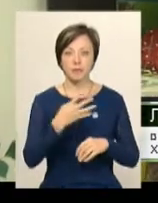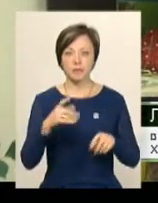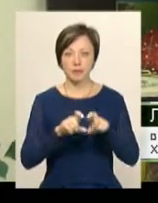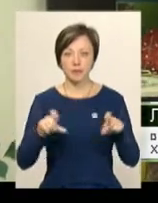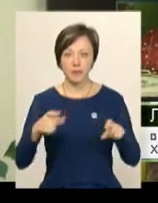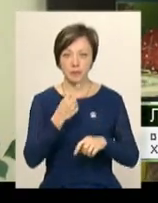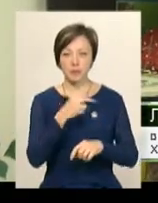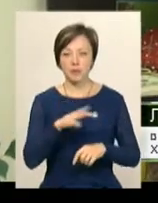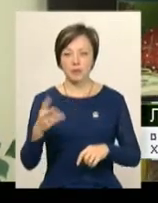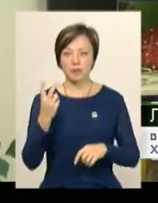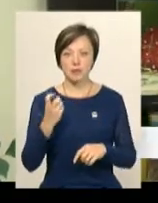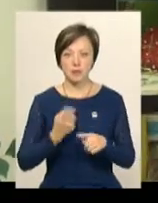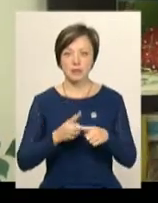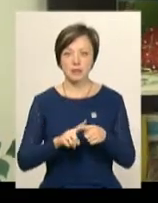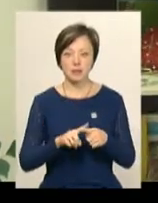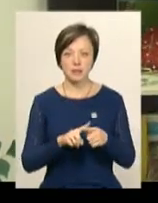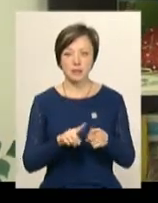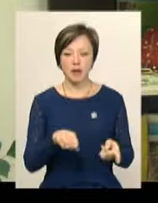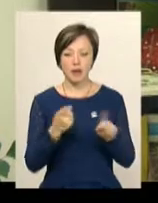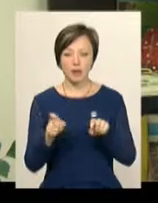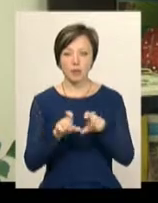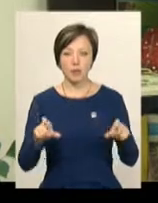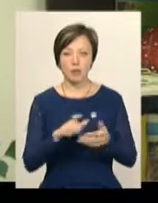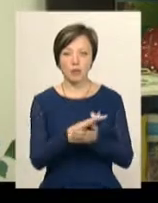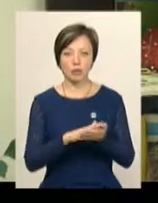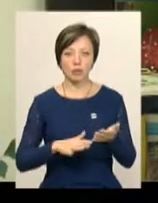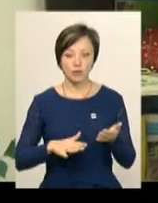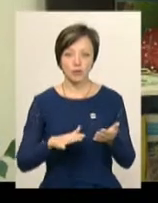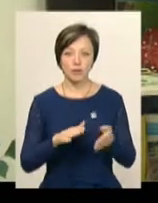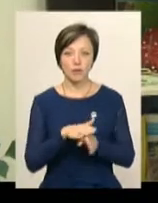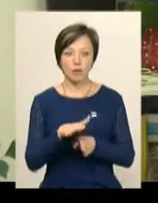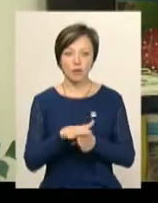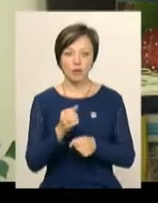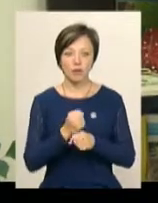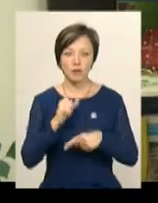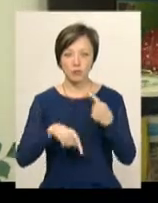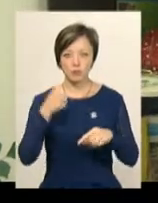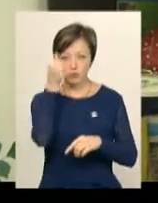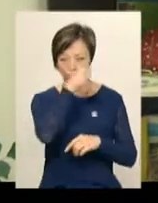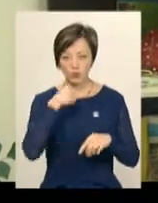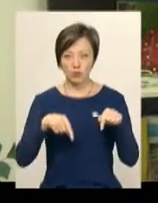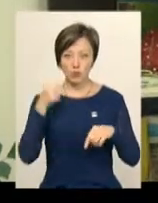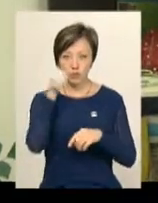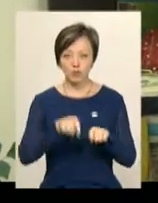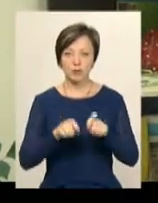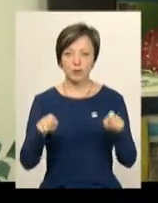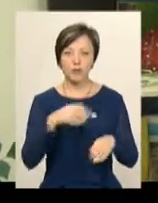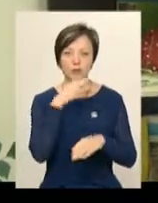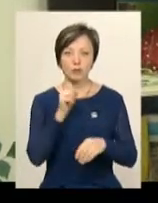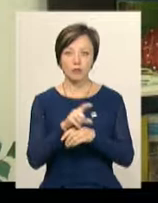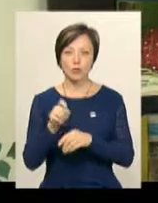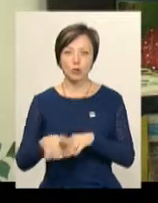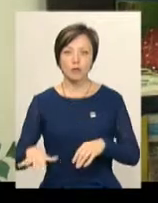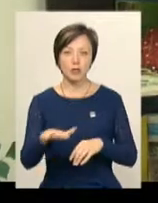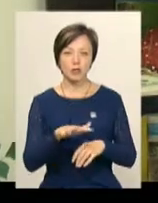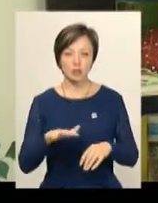це 1 200 000. Це перехідний об'єкт, який буде продовжувати виконуватися роботи в наступному році. Цього року відкриваємо багатофункціональний